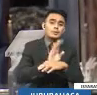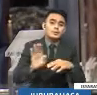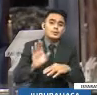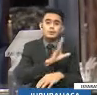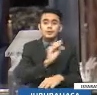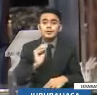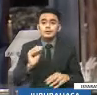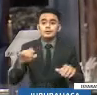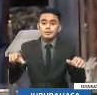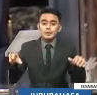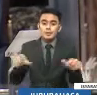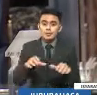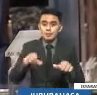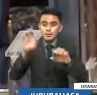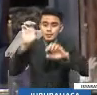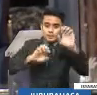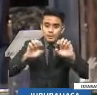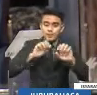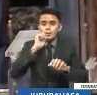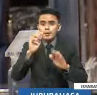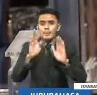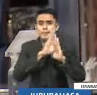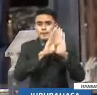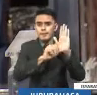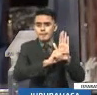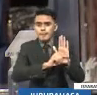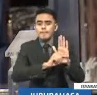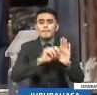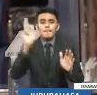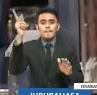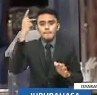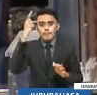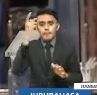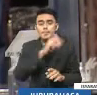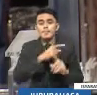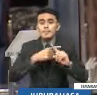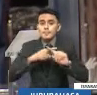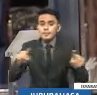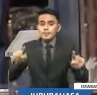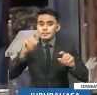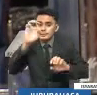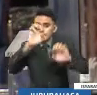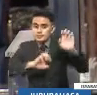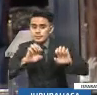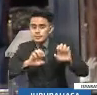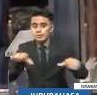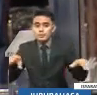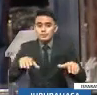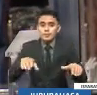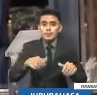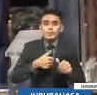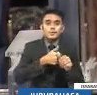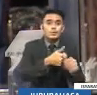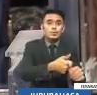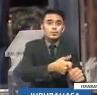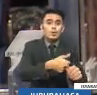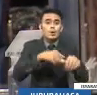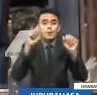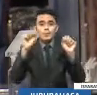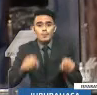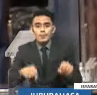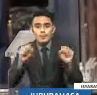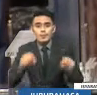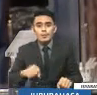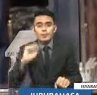dibuat penilaian. Bukan daripada latar belakang politik, tapi penilaian yang dibuat daripada kemampuan mereka dan